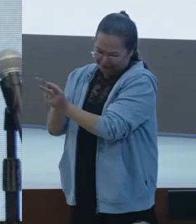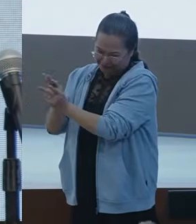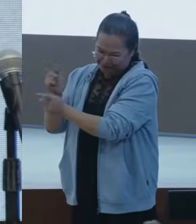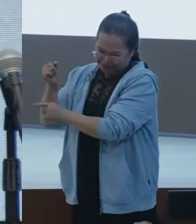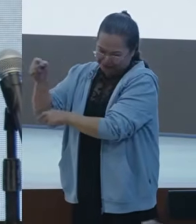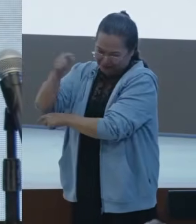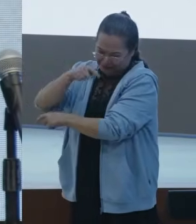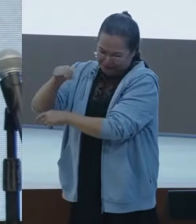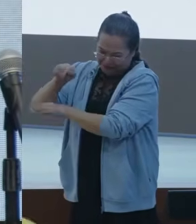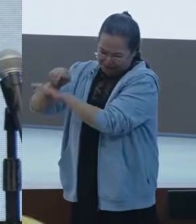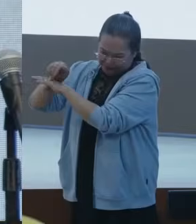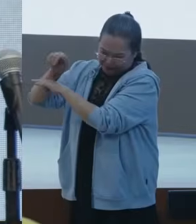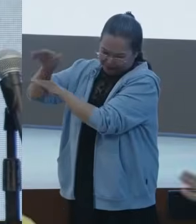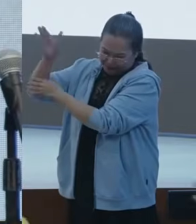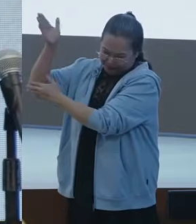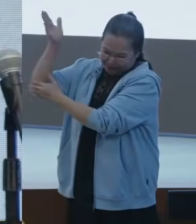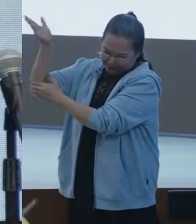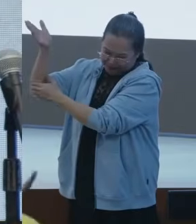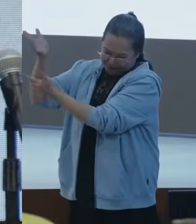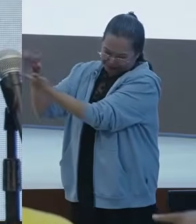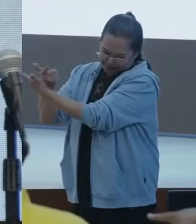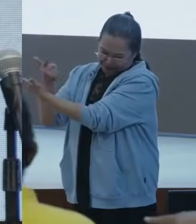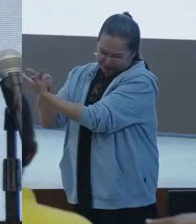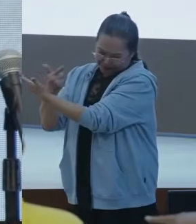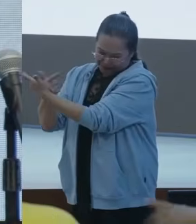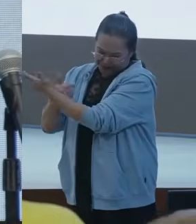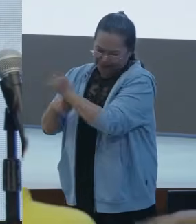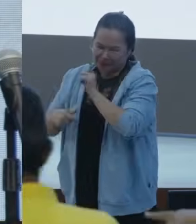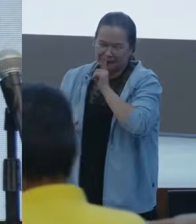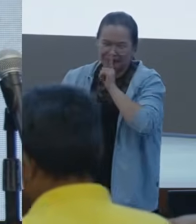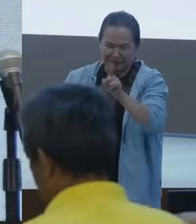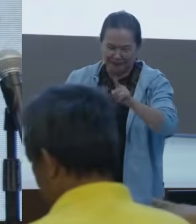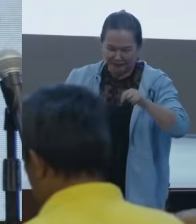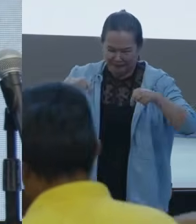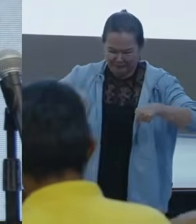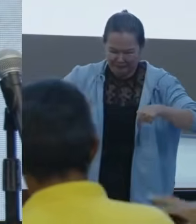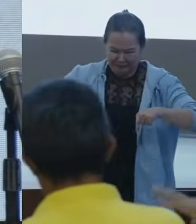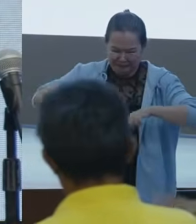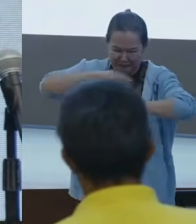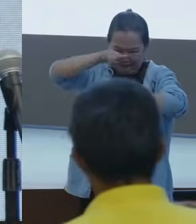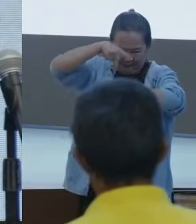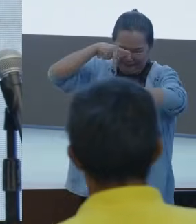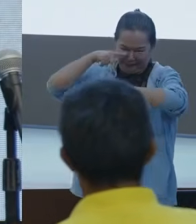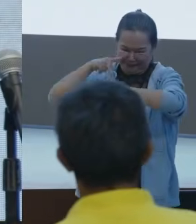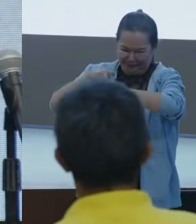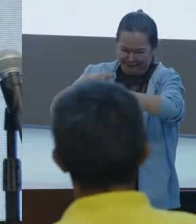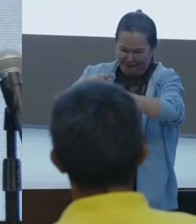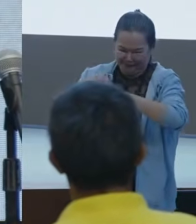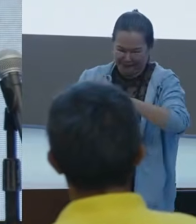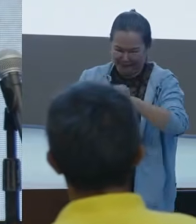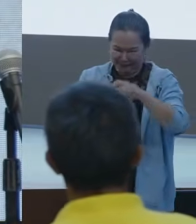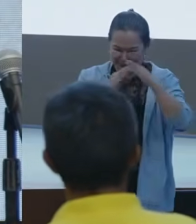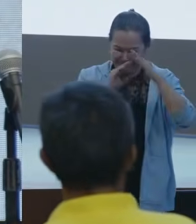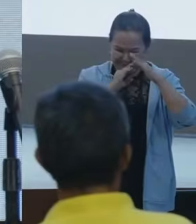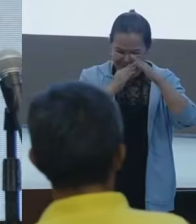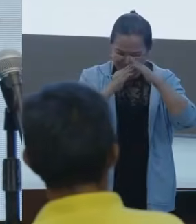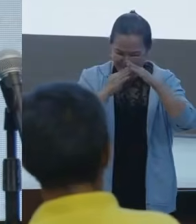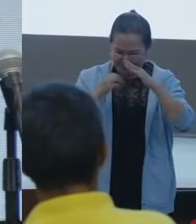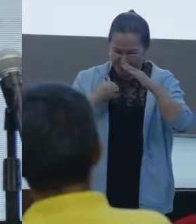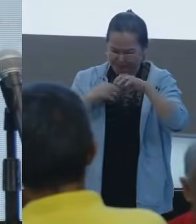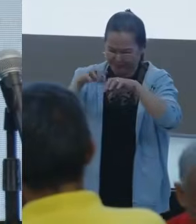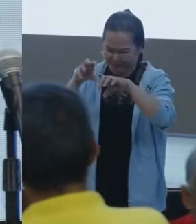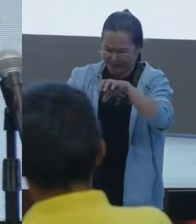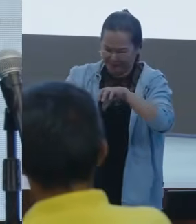mo kami. Tunay nga, Panginoon, sa aming bansa, sa aming mga barangay, sa aming mga